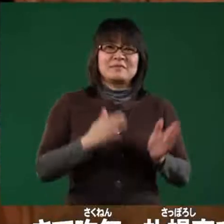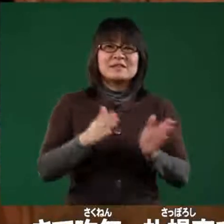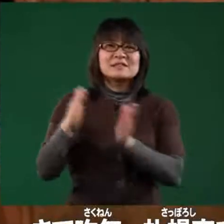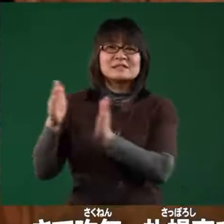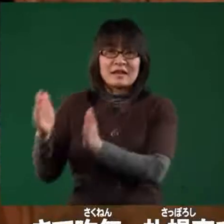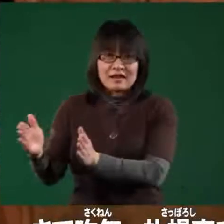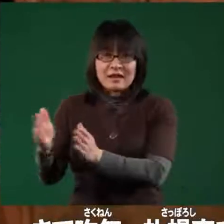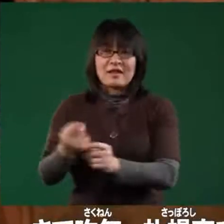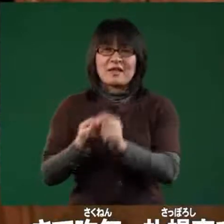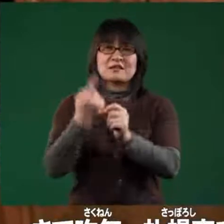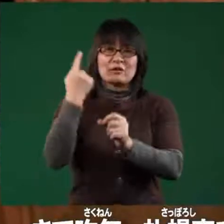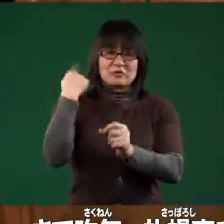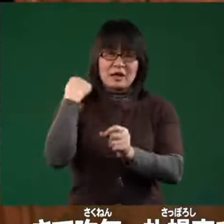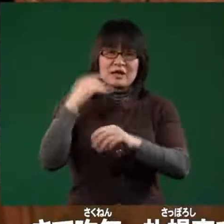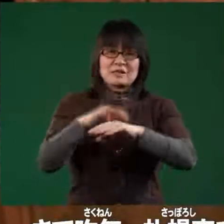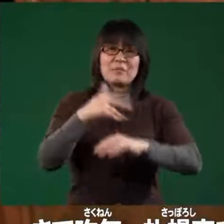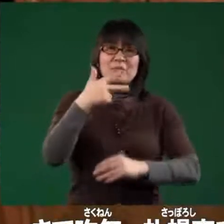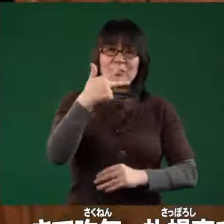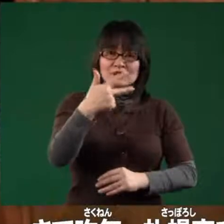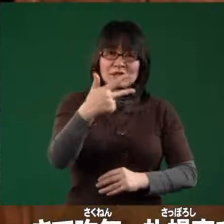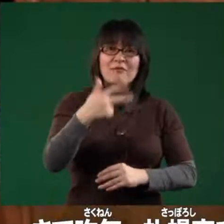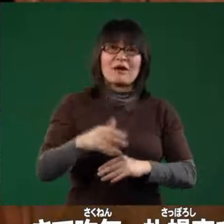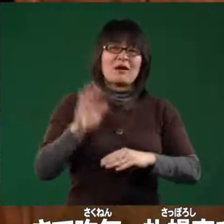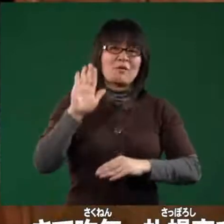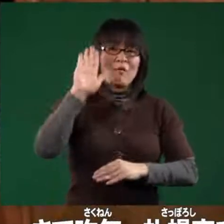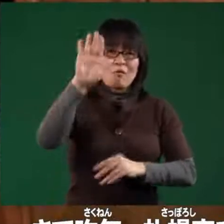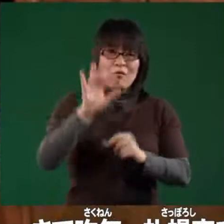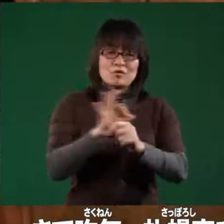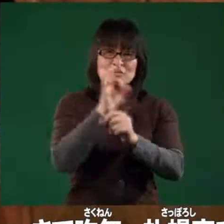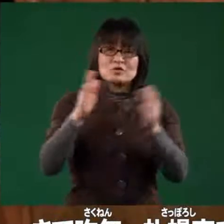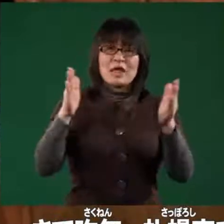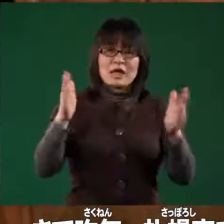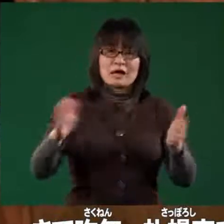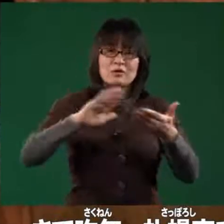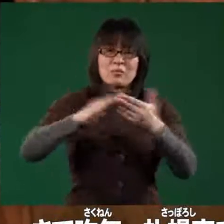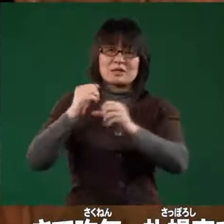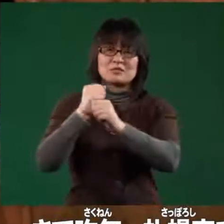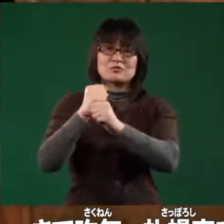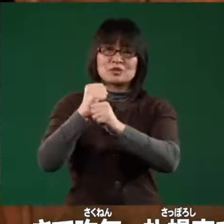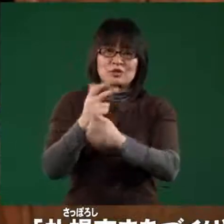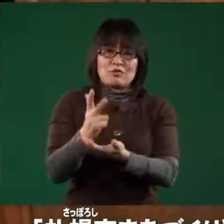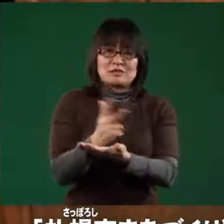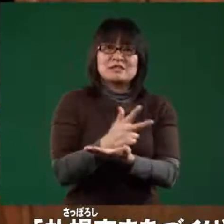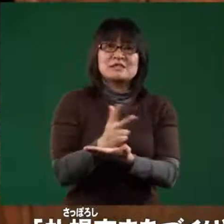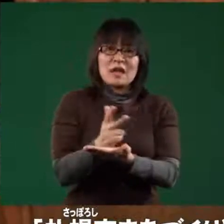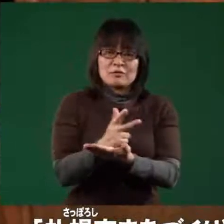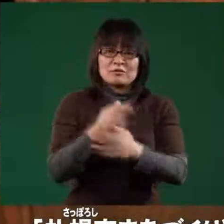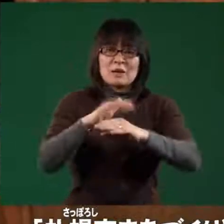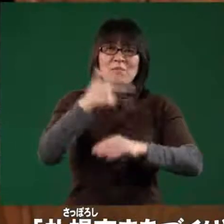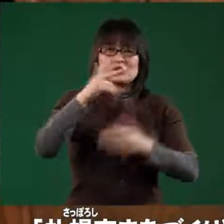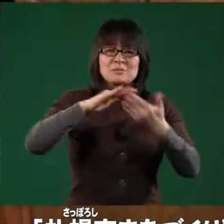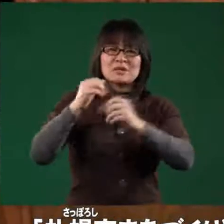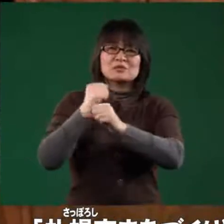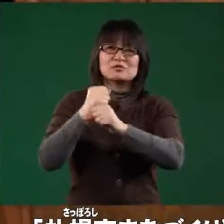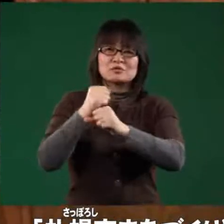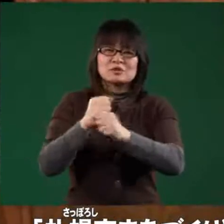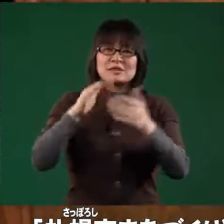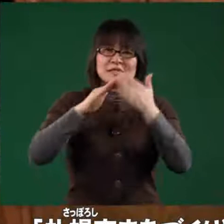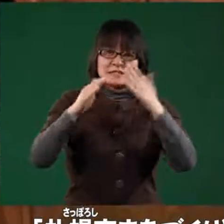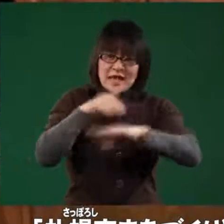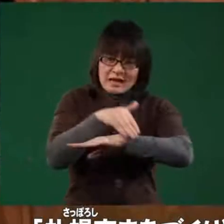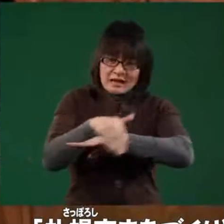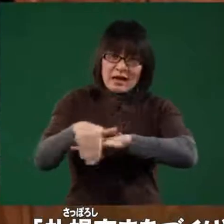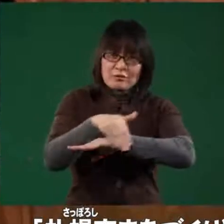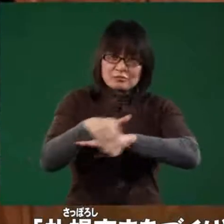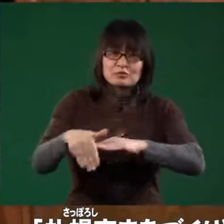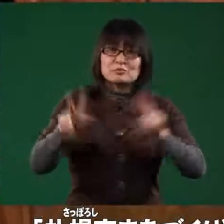さて、昨年札幌市では、今後10年間のまちづくりの指針である札幌市まちづくり戦略ビジョン